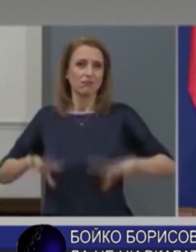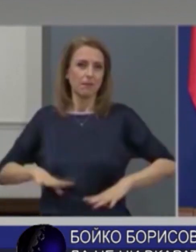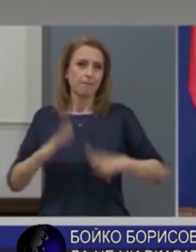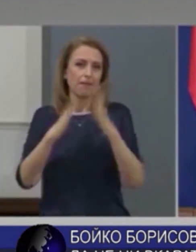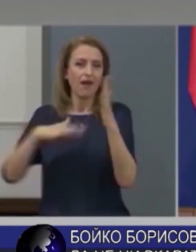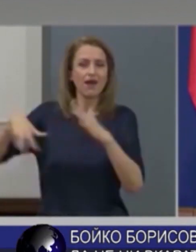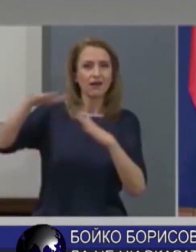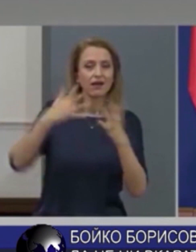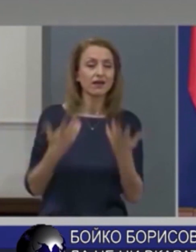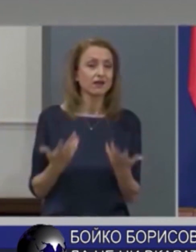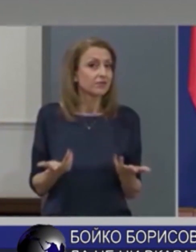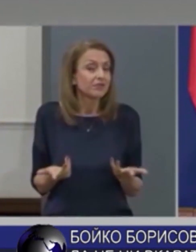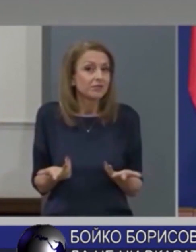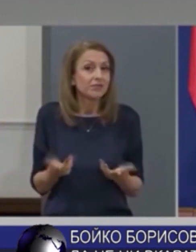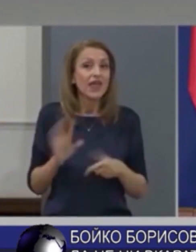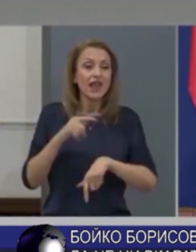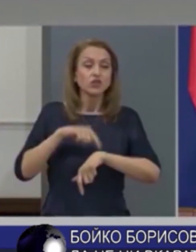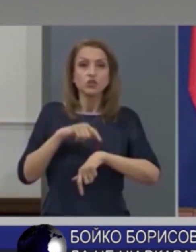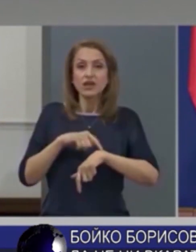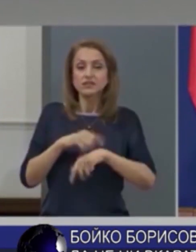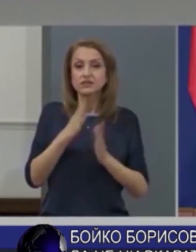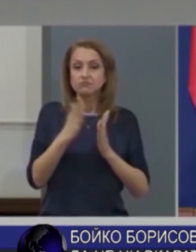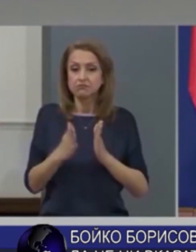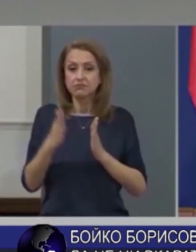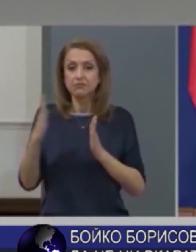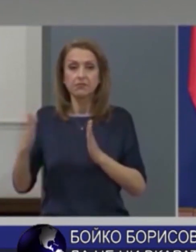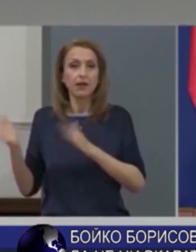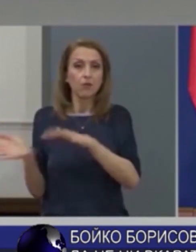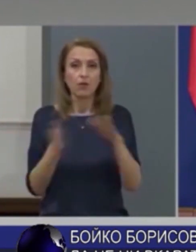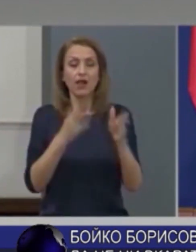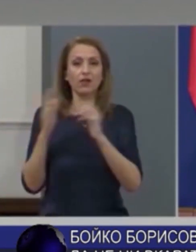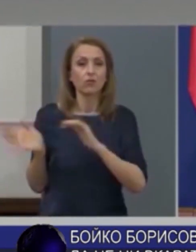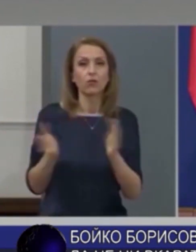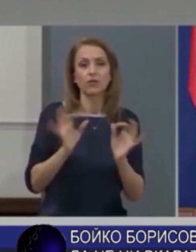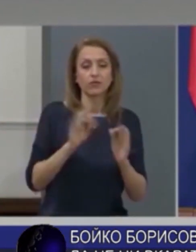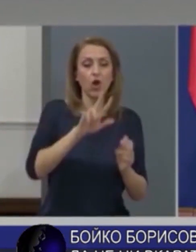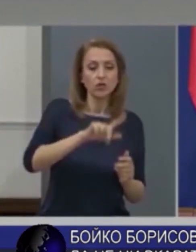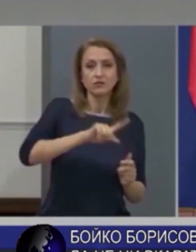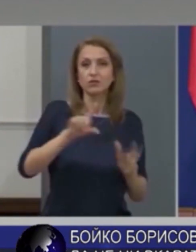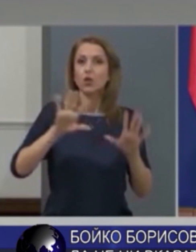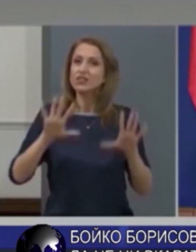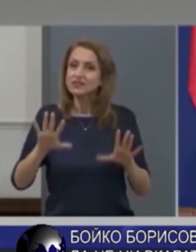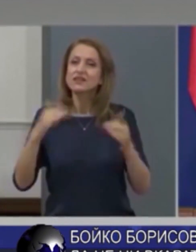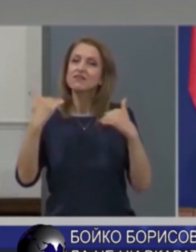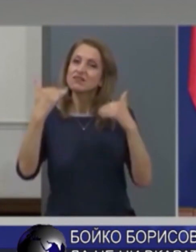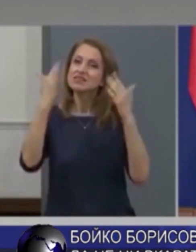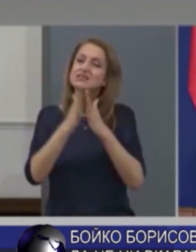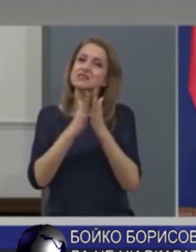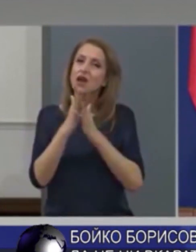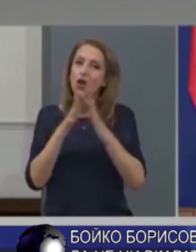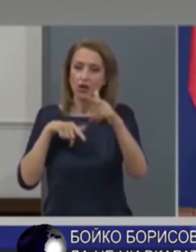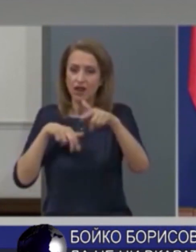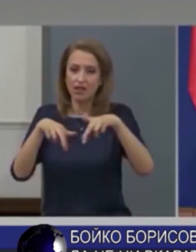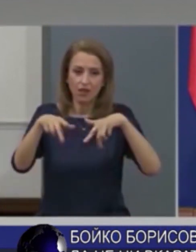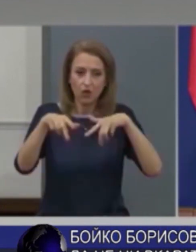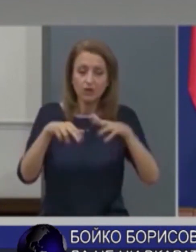Дали на часове, както направихме на магазините, примерно от 8 до 10 отият възрастните хора, по възрастови